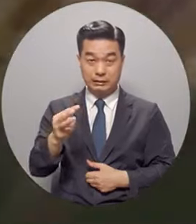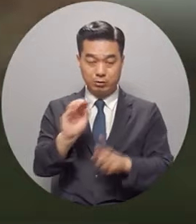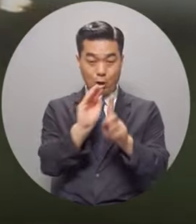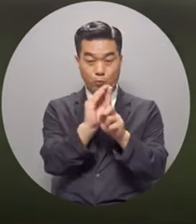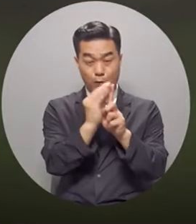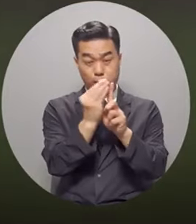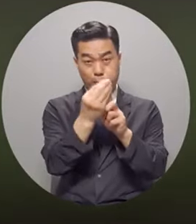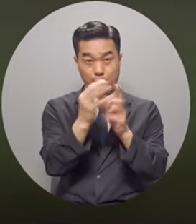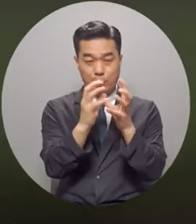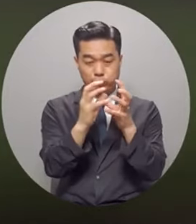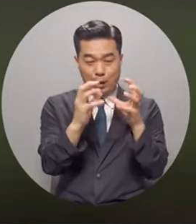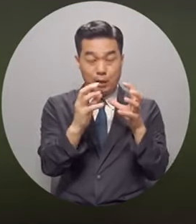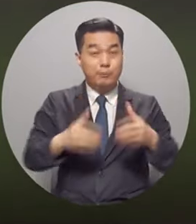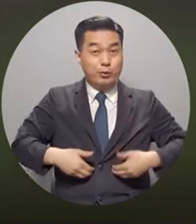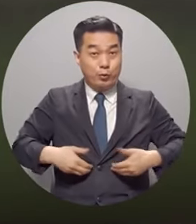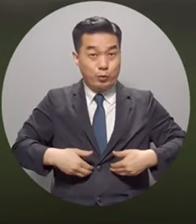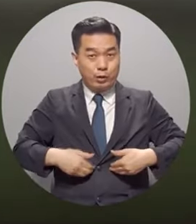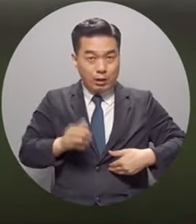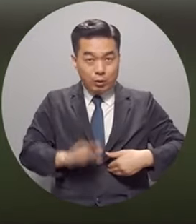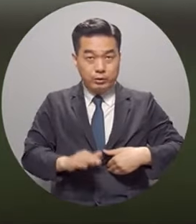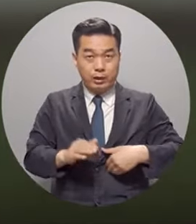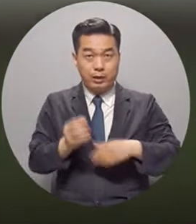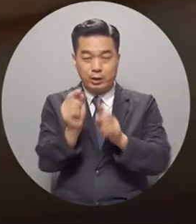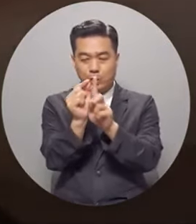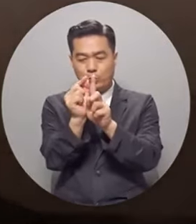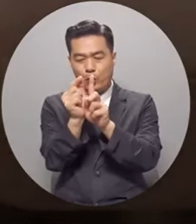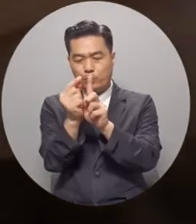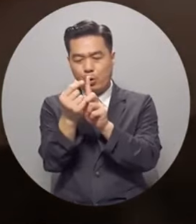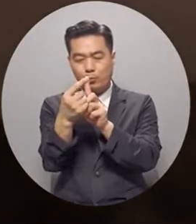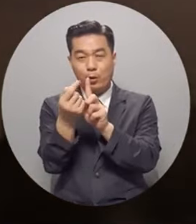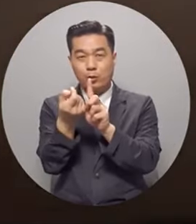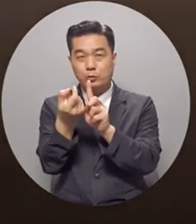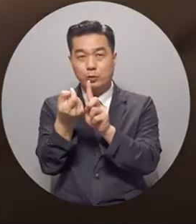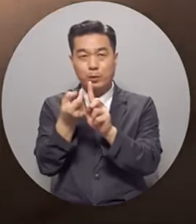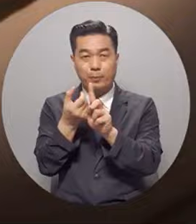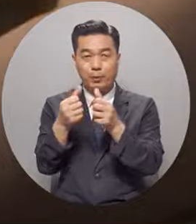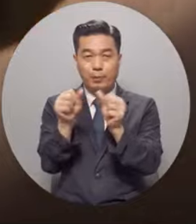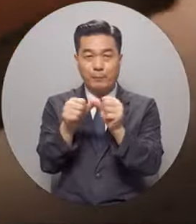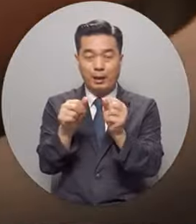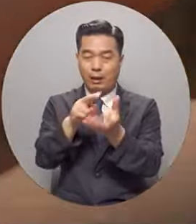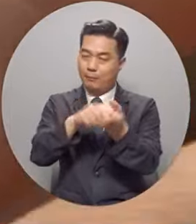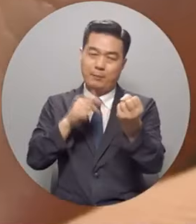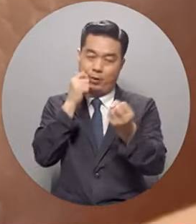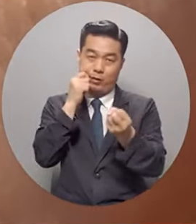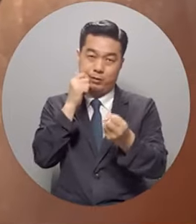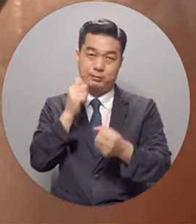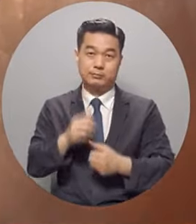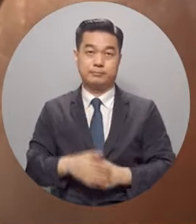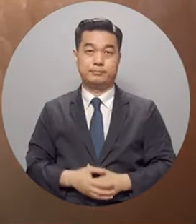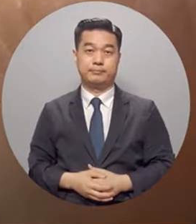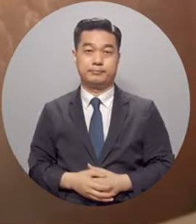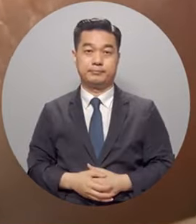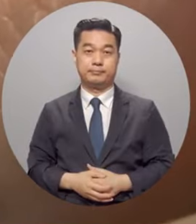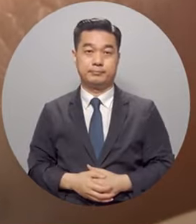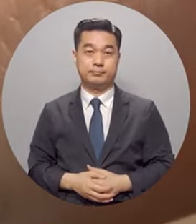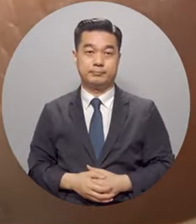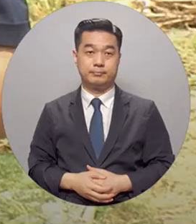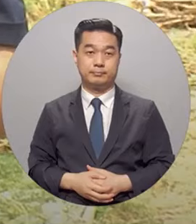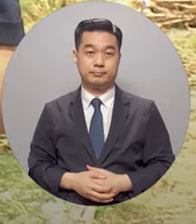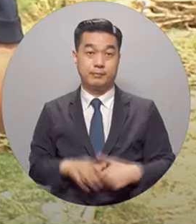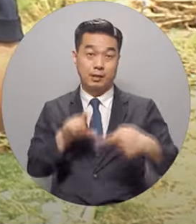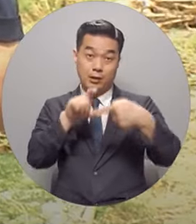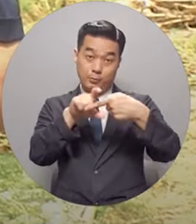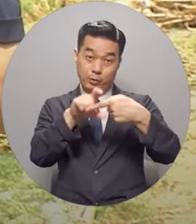통통하게 자라야 할 마늘이 여러 개로 잘게 쪼개져 자라면서 판매할 수 없게 된 겁니다 행적으로 우리